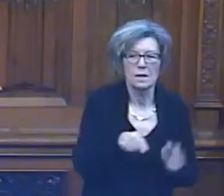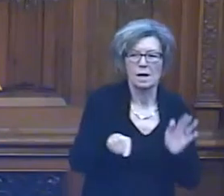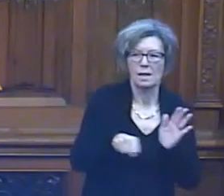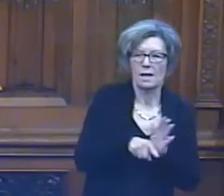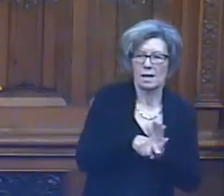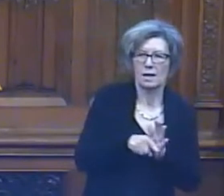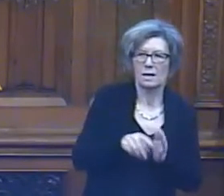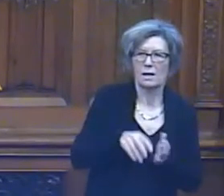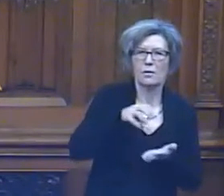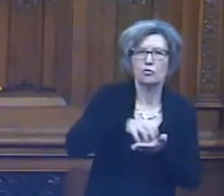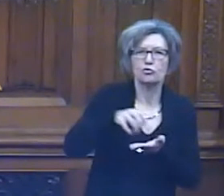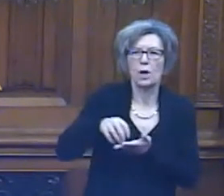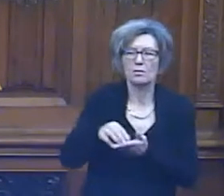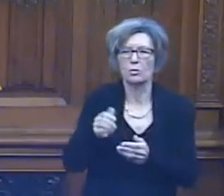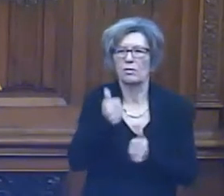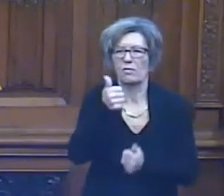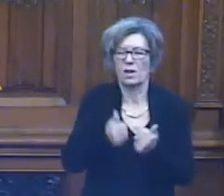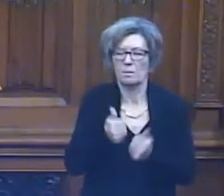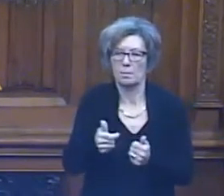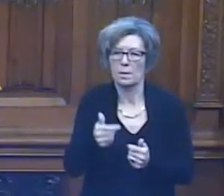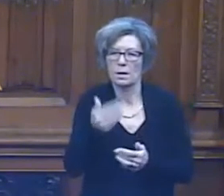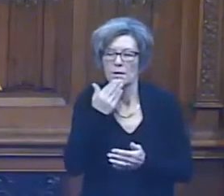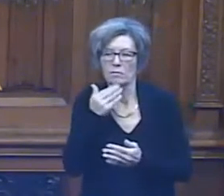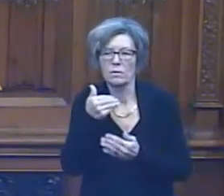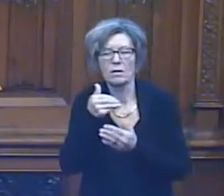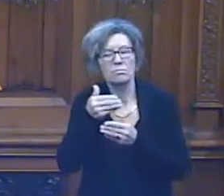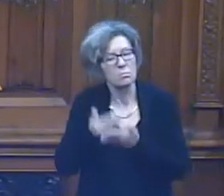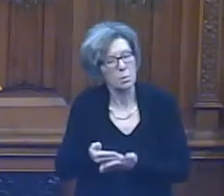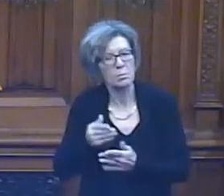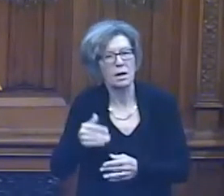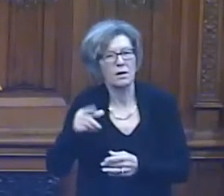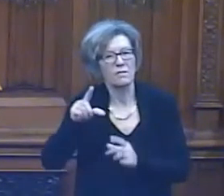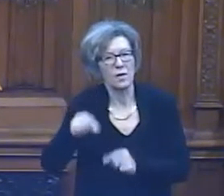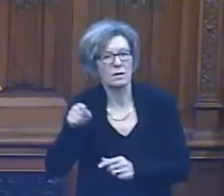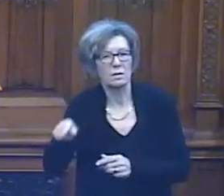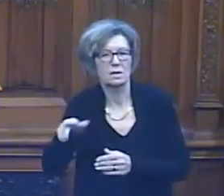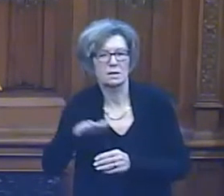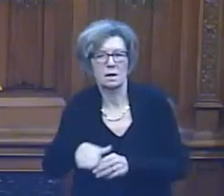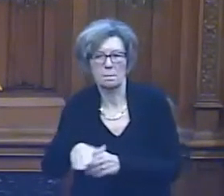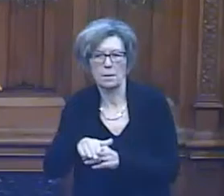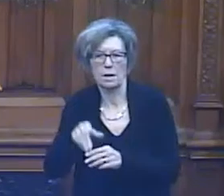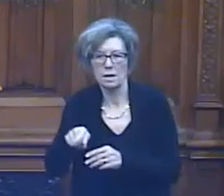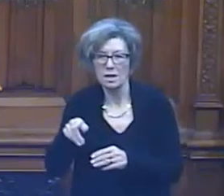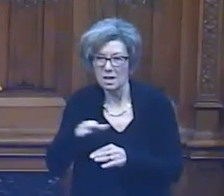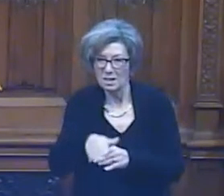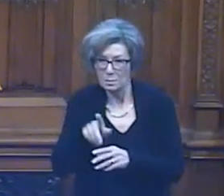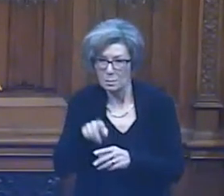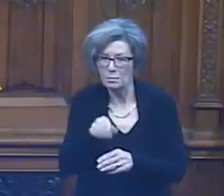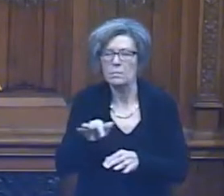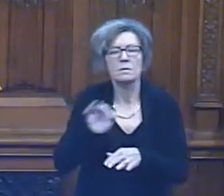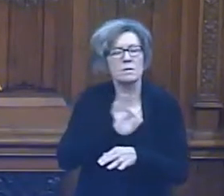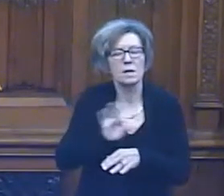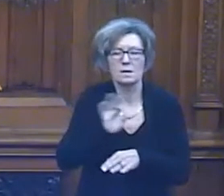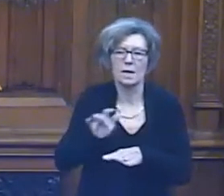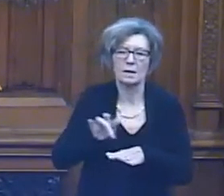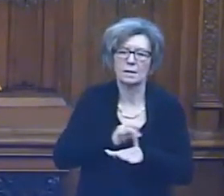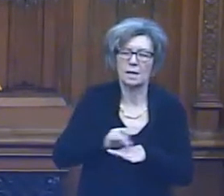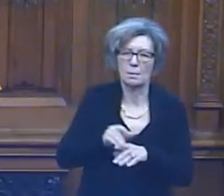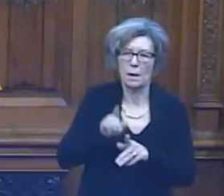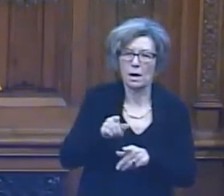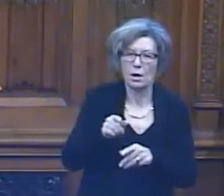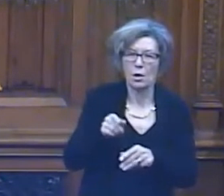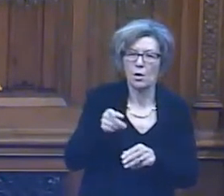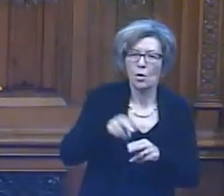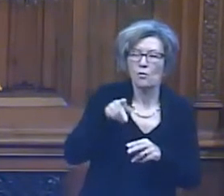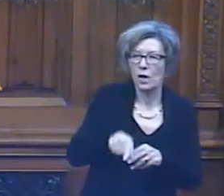negative Standortwettbewerb, dieses Wer bietet weniger in diesem Bereich. Ich halte tatsächlich diesen Bereich für sehr sensibel. Und ja, auch